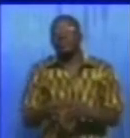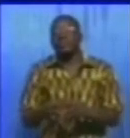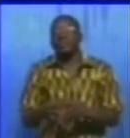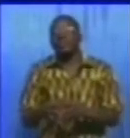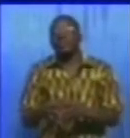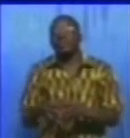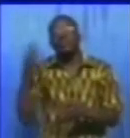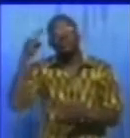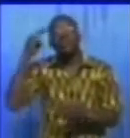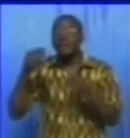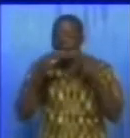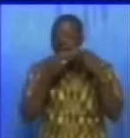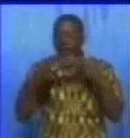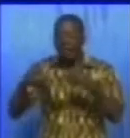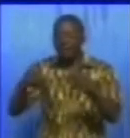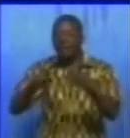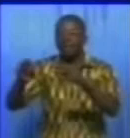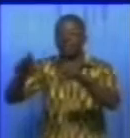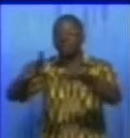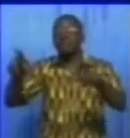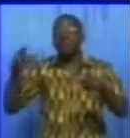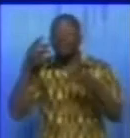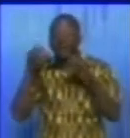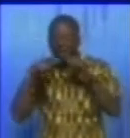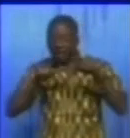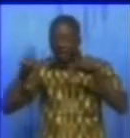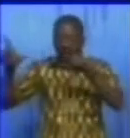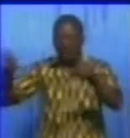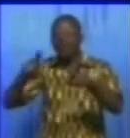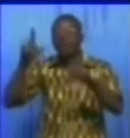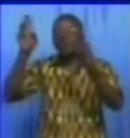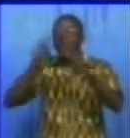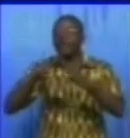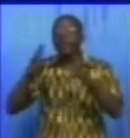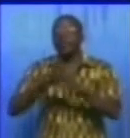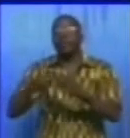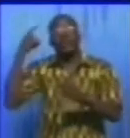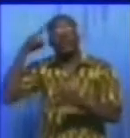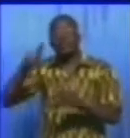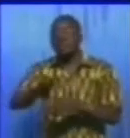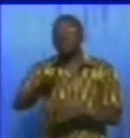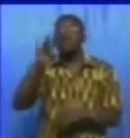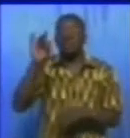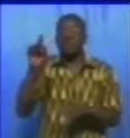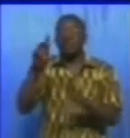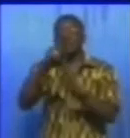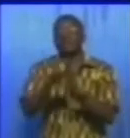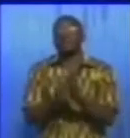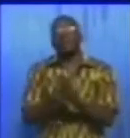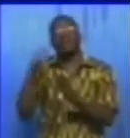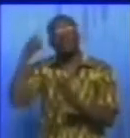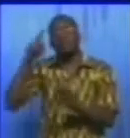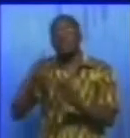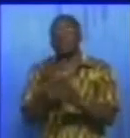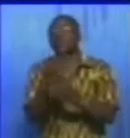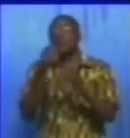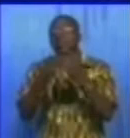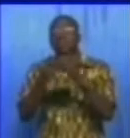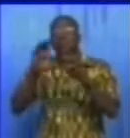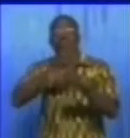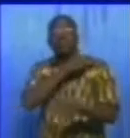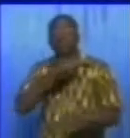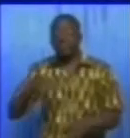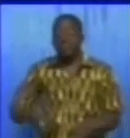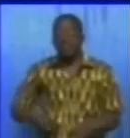Les mares et les lacs artificiels font ainsi de Dori une ville atypique. Leur réalisation, chère au maire de la commune, sonne comme